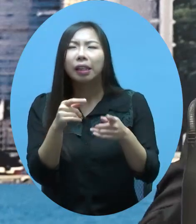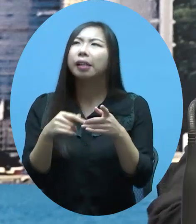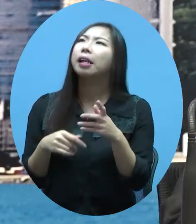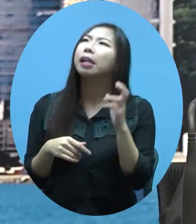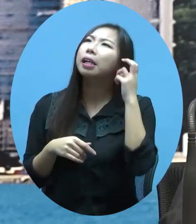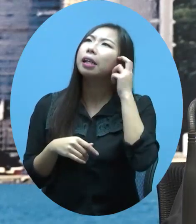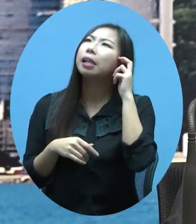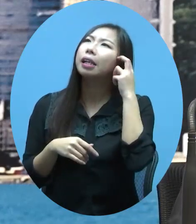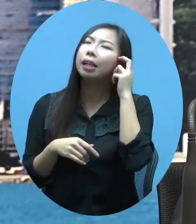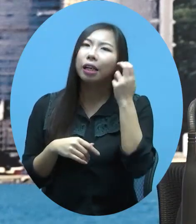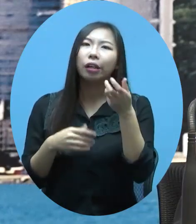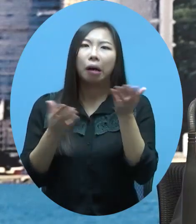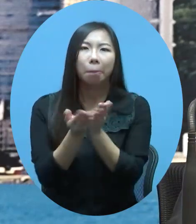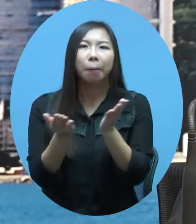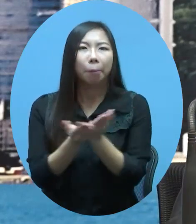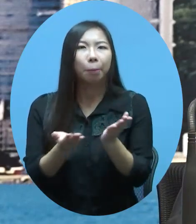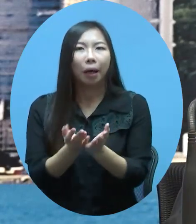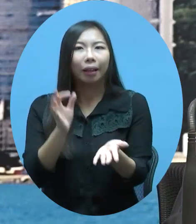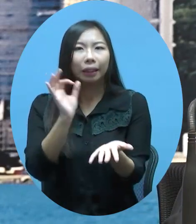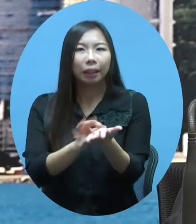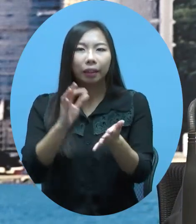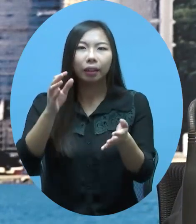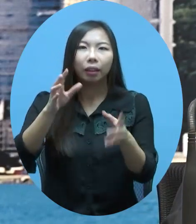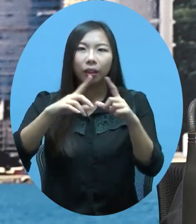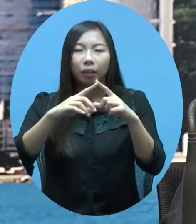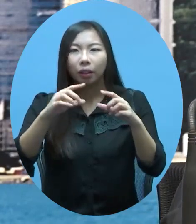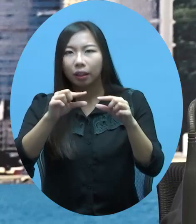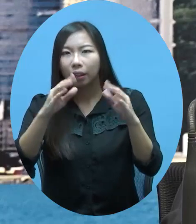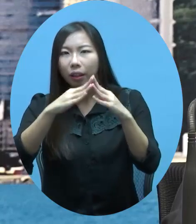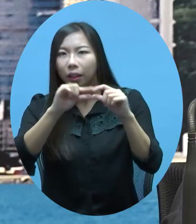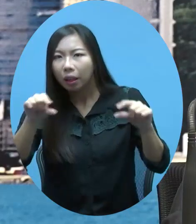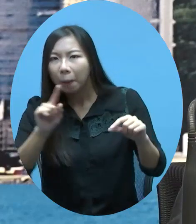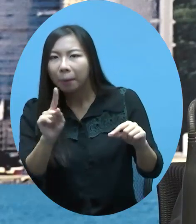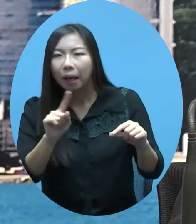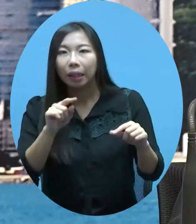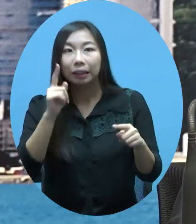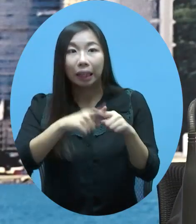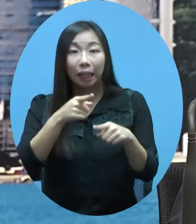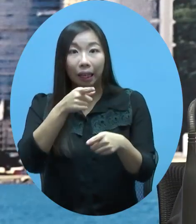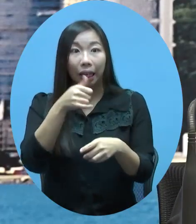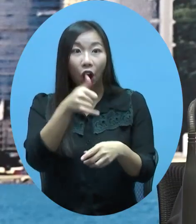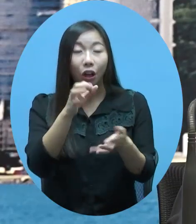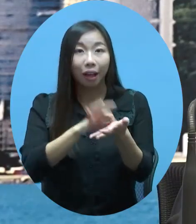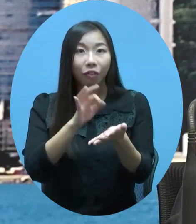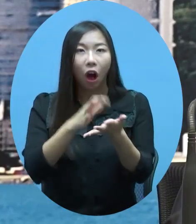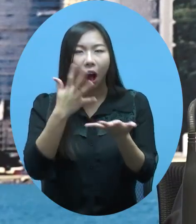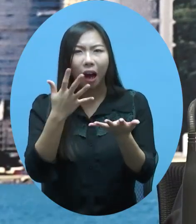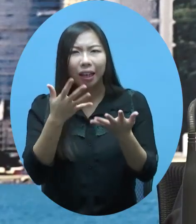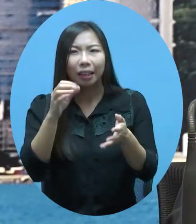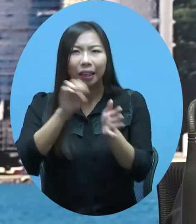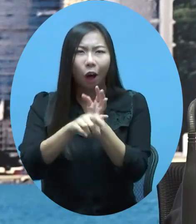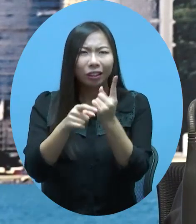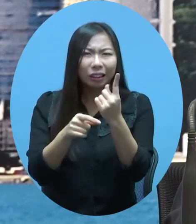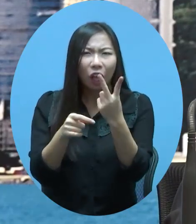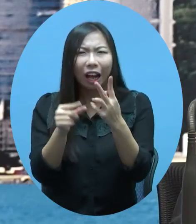家再確實翻究竟個地址啊，因為佢記得個地址可能未必真係嗰個確切嘅地址，有時爭一兩個字，我哋